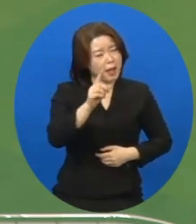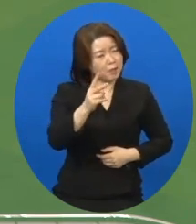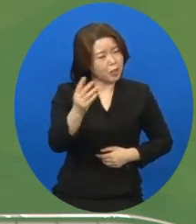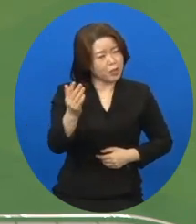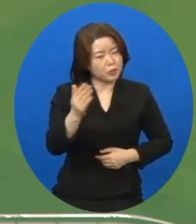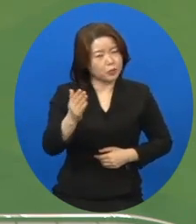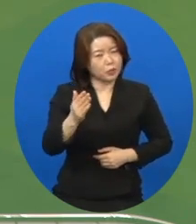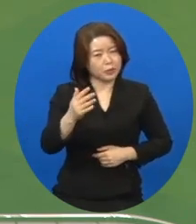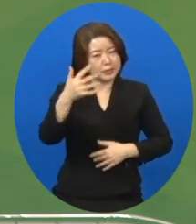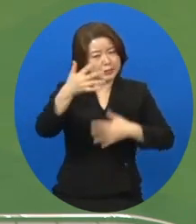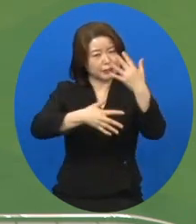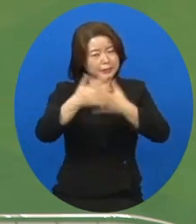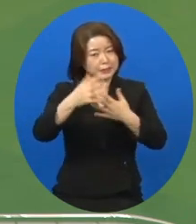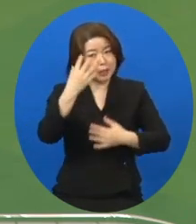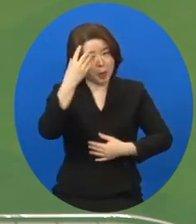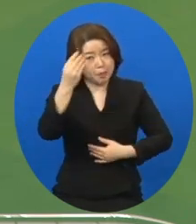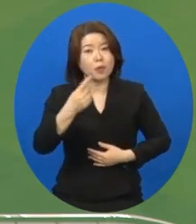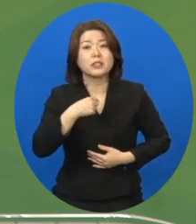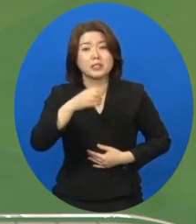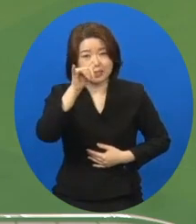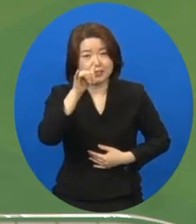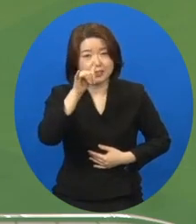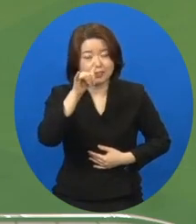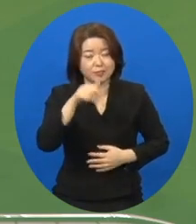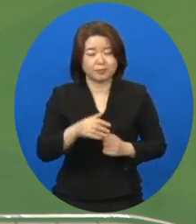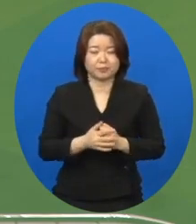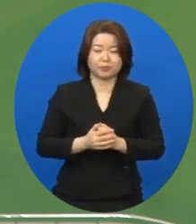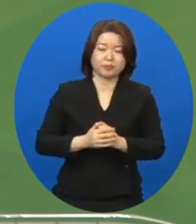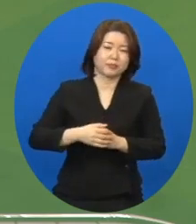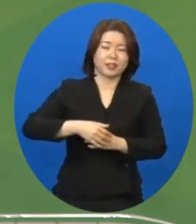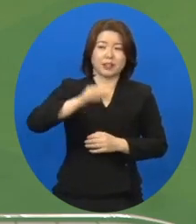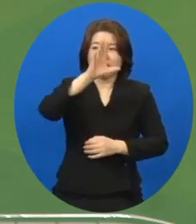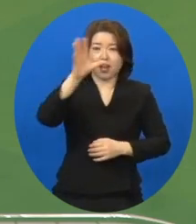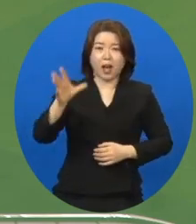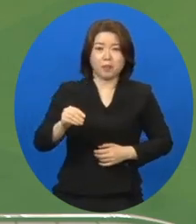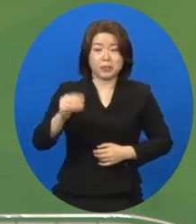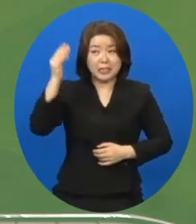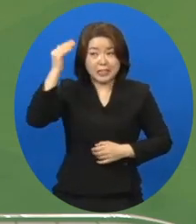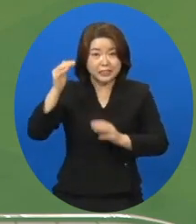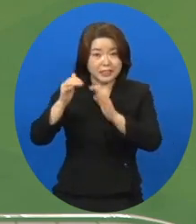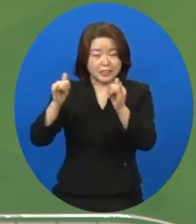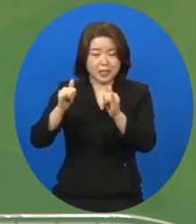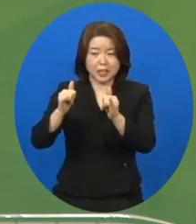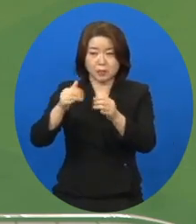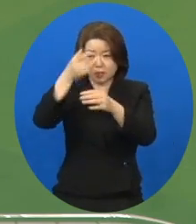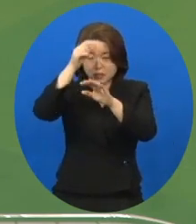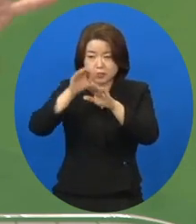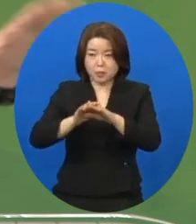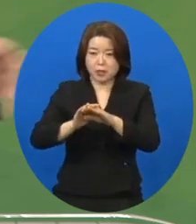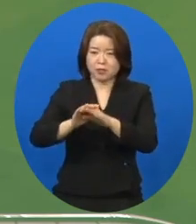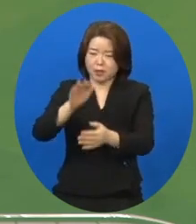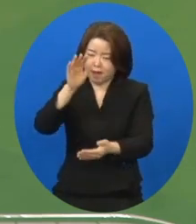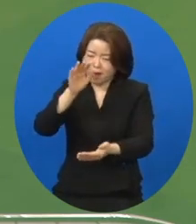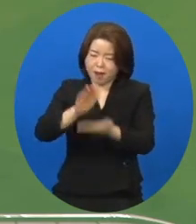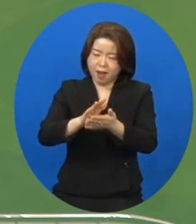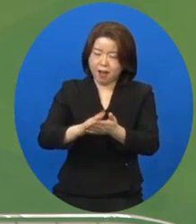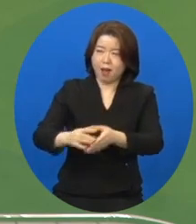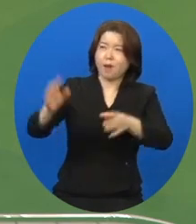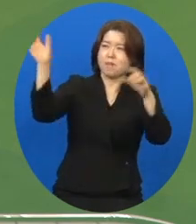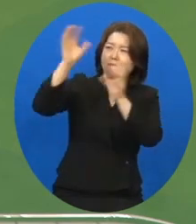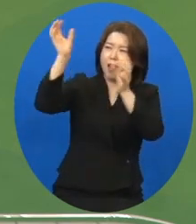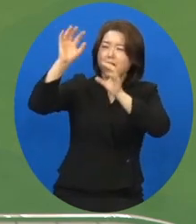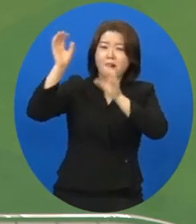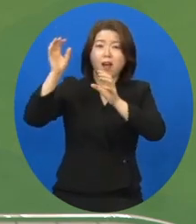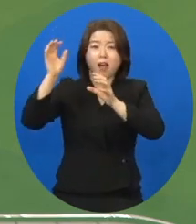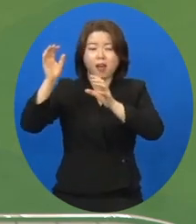보셨을 겁니다. 그들의 예배는 얼마나 열정적이고 뜨거운지, 우리처럼 이렇게 가만히 앉아서 예배를 못